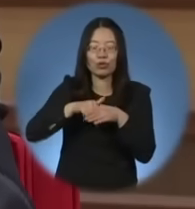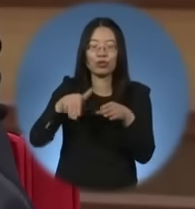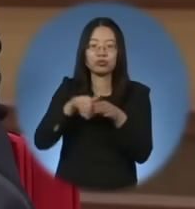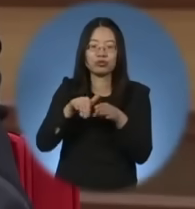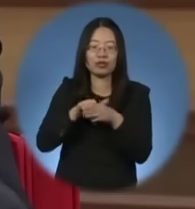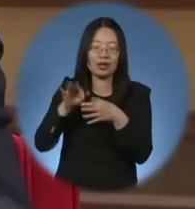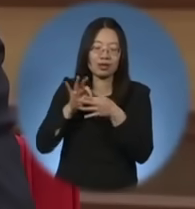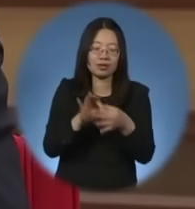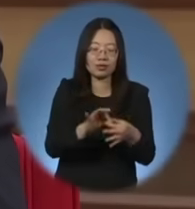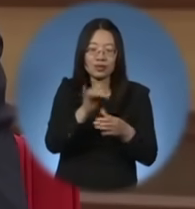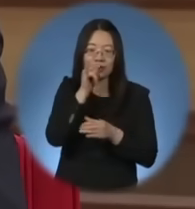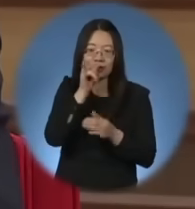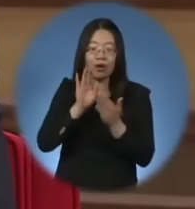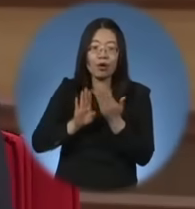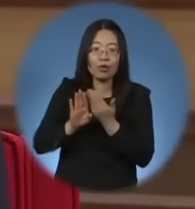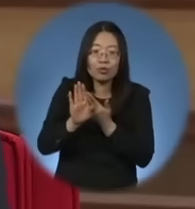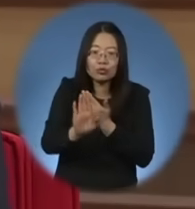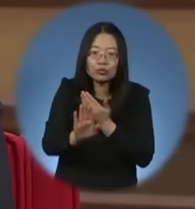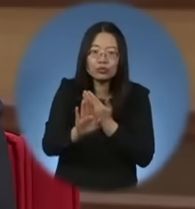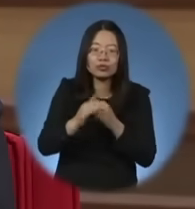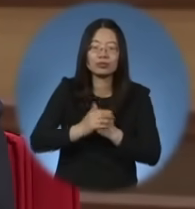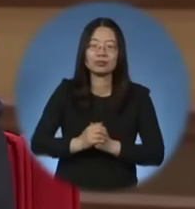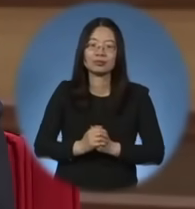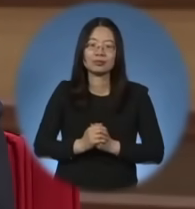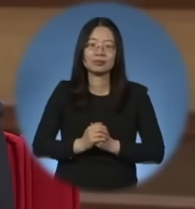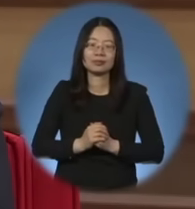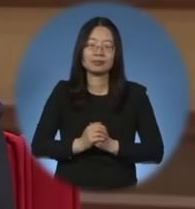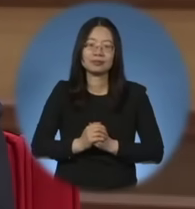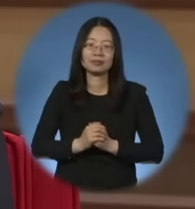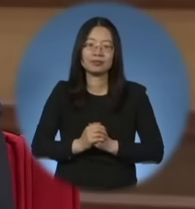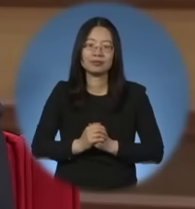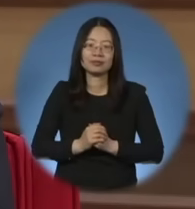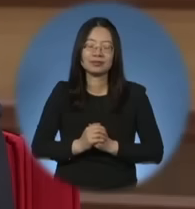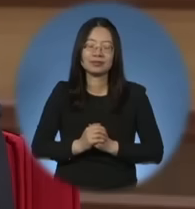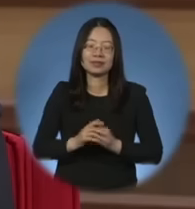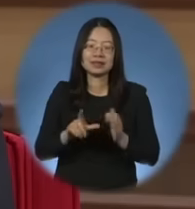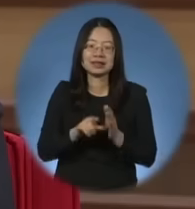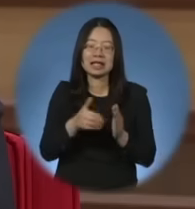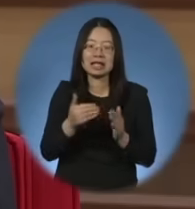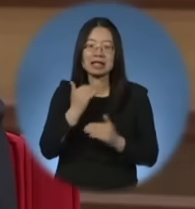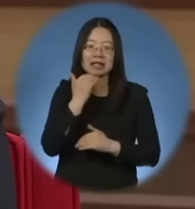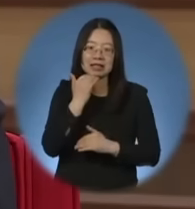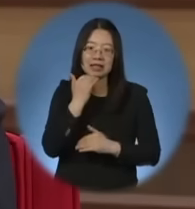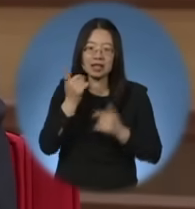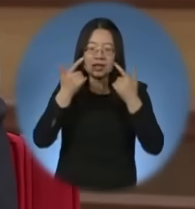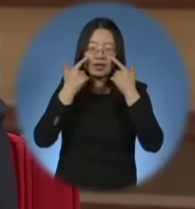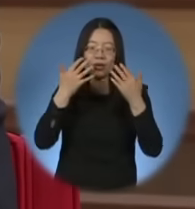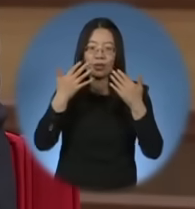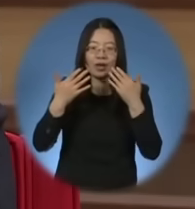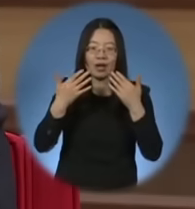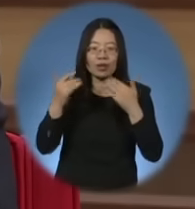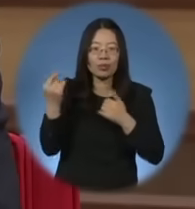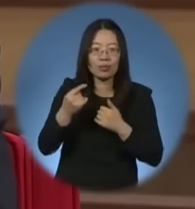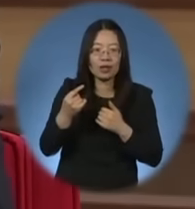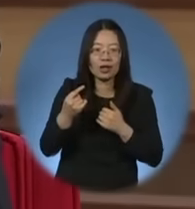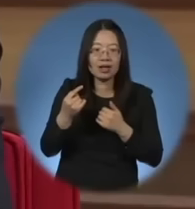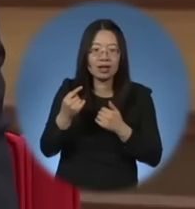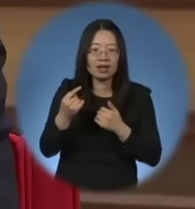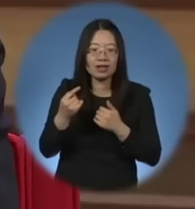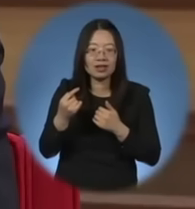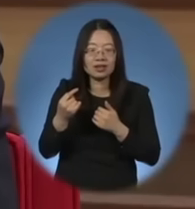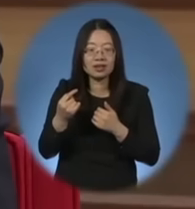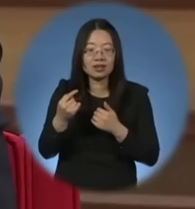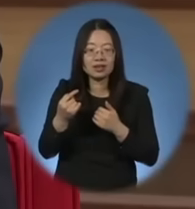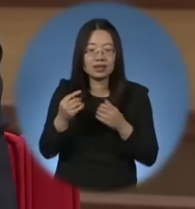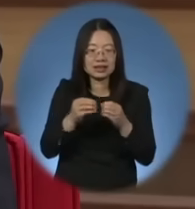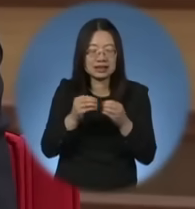유교예요 근데 그 이후로는 저 점차로 아 청학기를